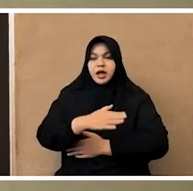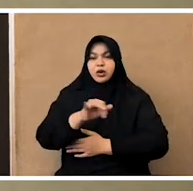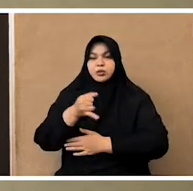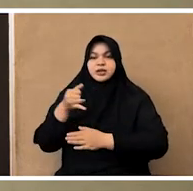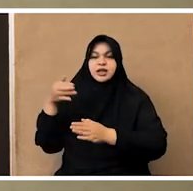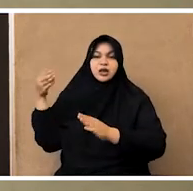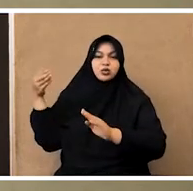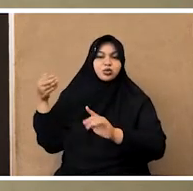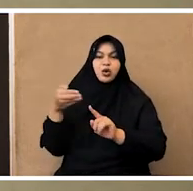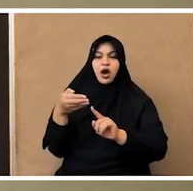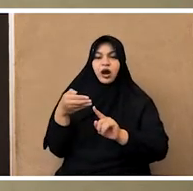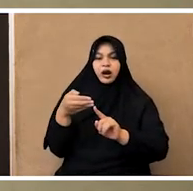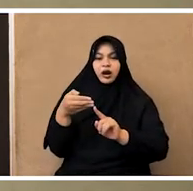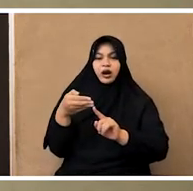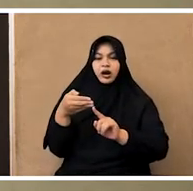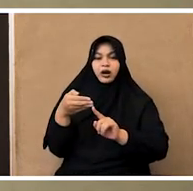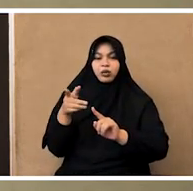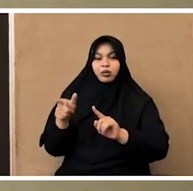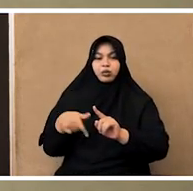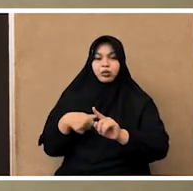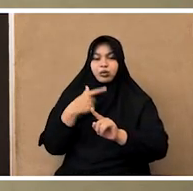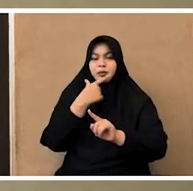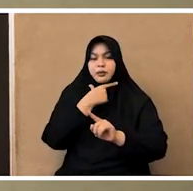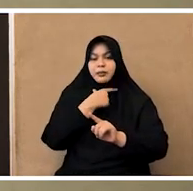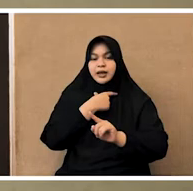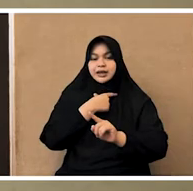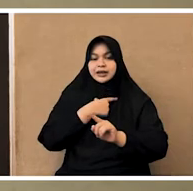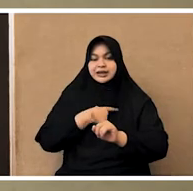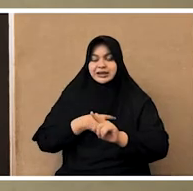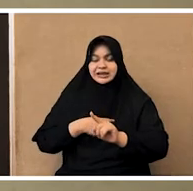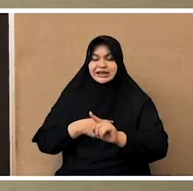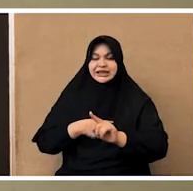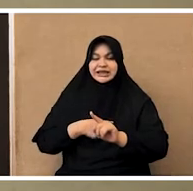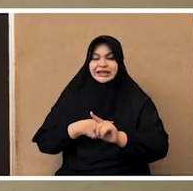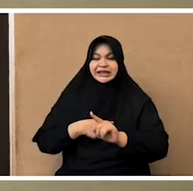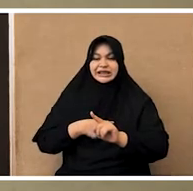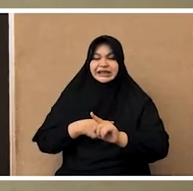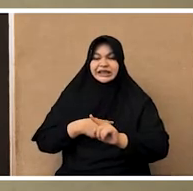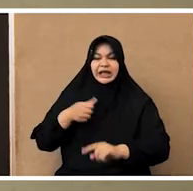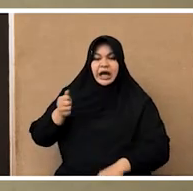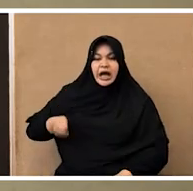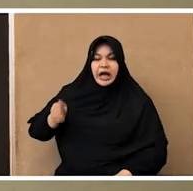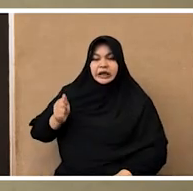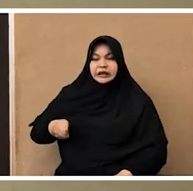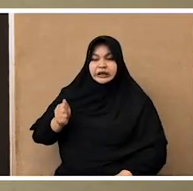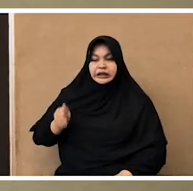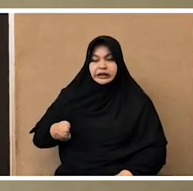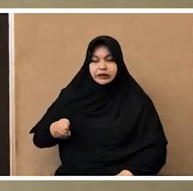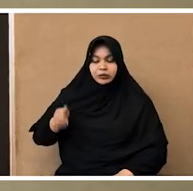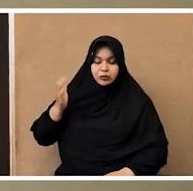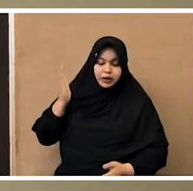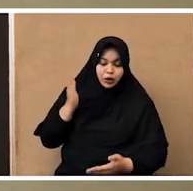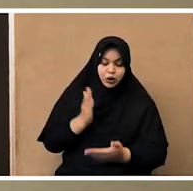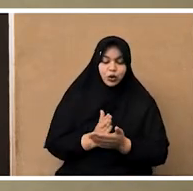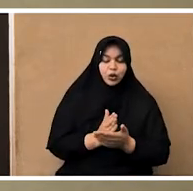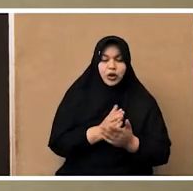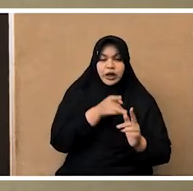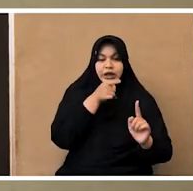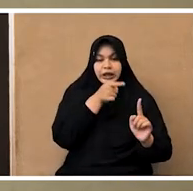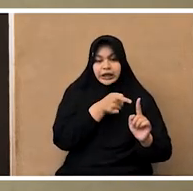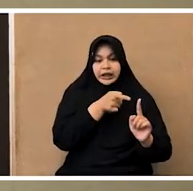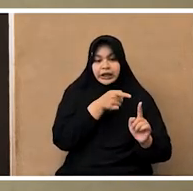rujukan bagi majelis hakim untuk menentukan apakah yang bersangkutan pada saat melakukan